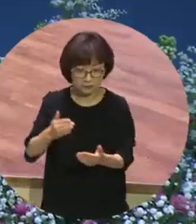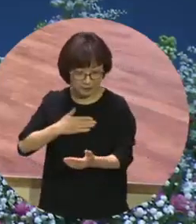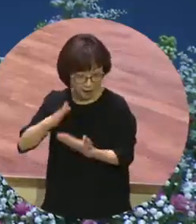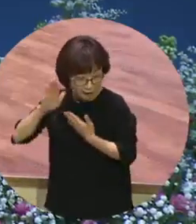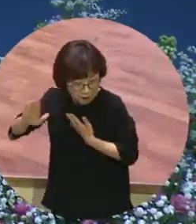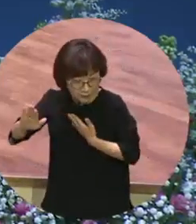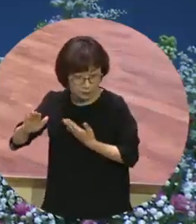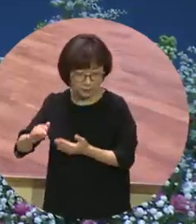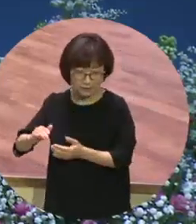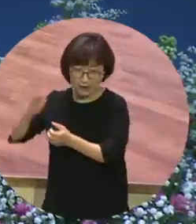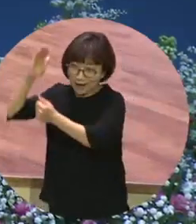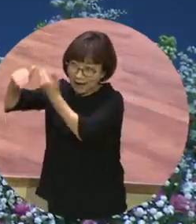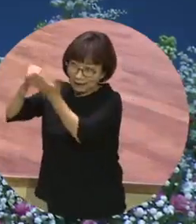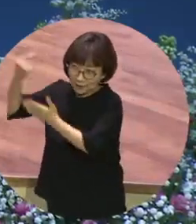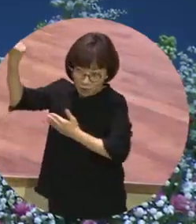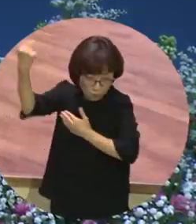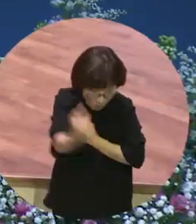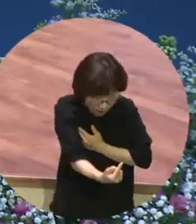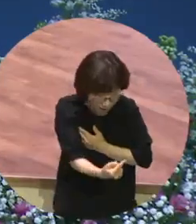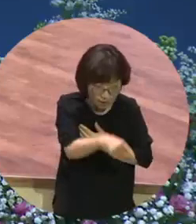굳세게 성전을 건축하라.